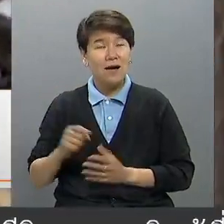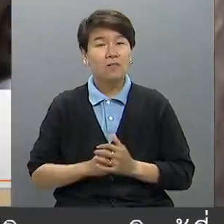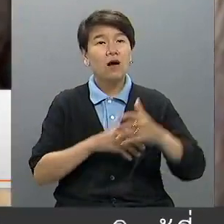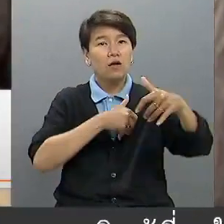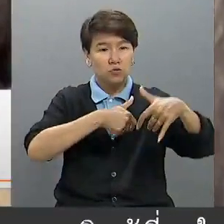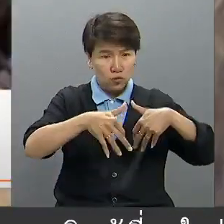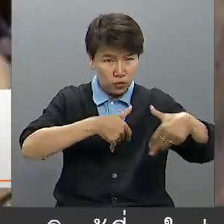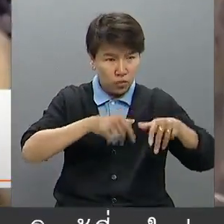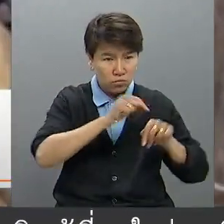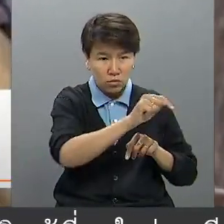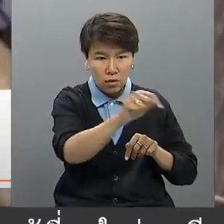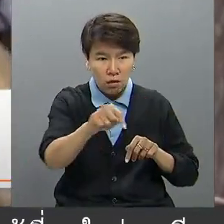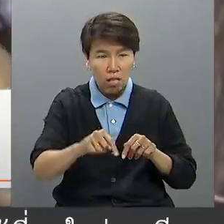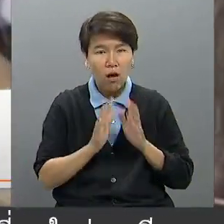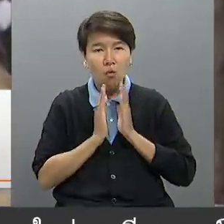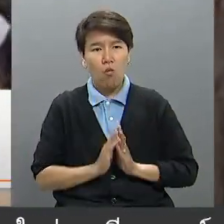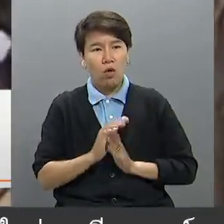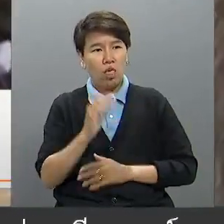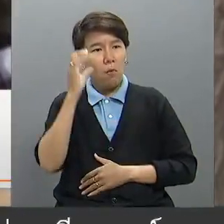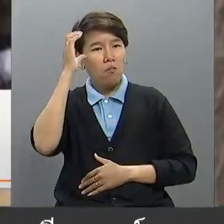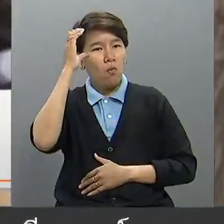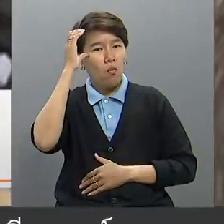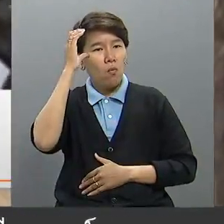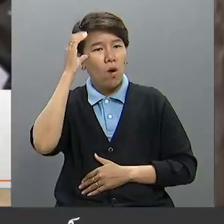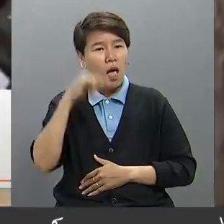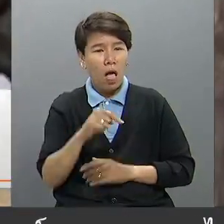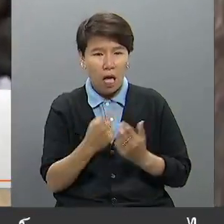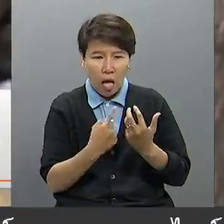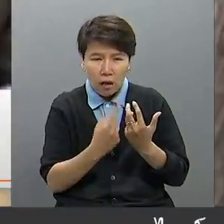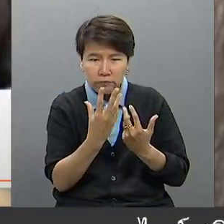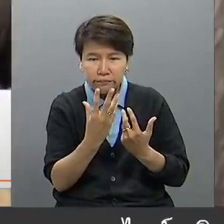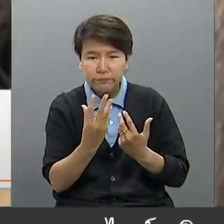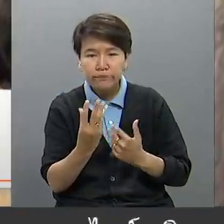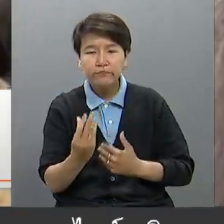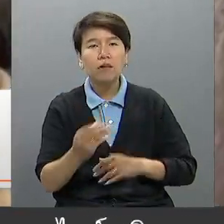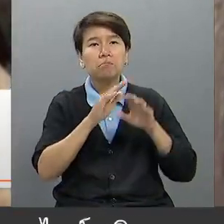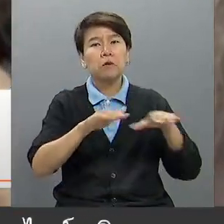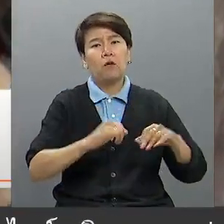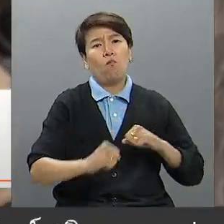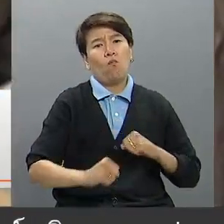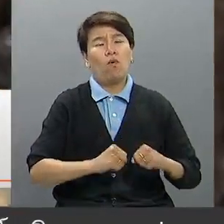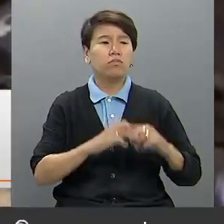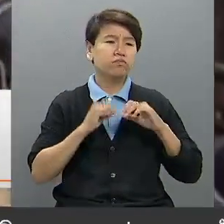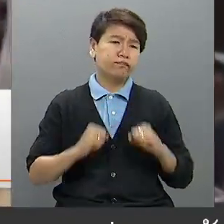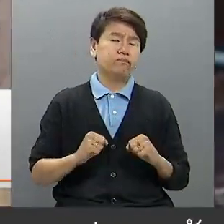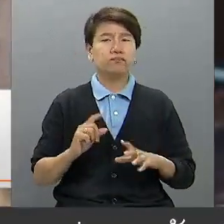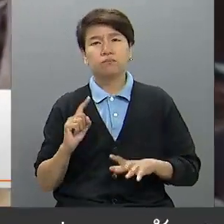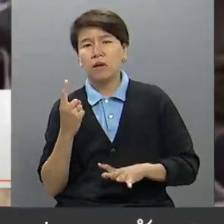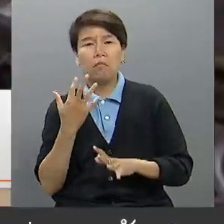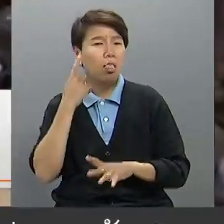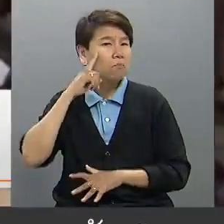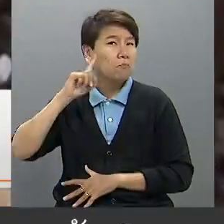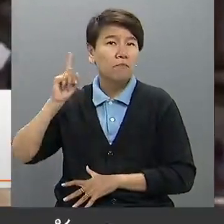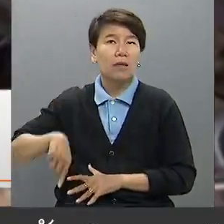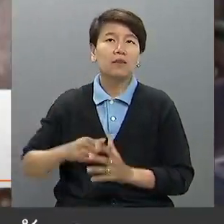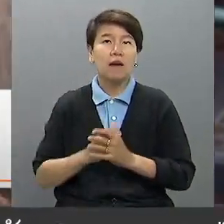จะเหลือน้อยลงทุกทีครับส่วนเด็กรุ่นใหม่ๆก็ไม่มีใครทําเกวียนเป็นแล้วคุณรีจึงเก็บสะสมเกวียนโบราณไว้ที่บ้านหลาย